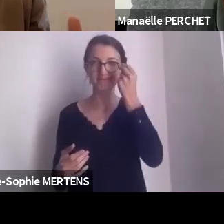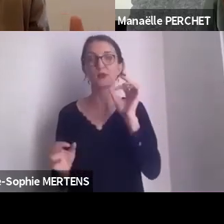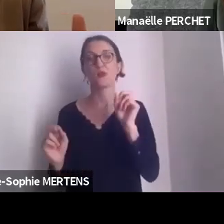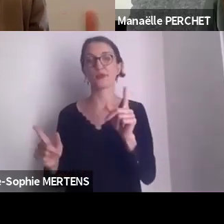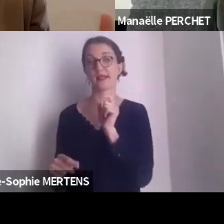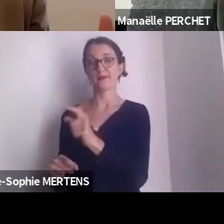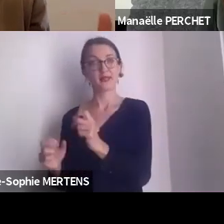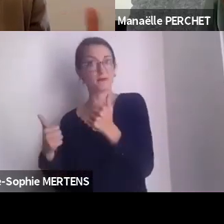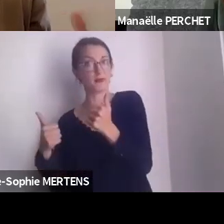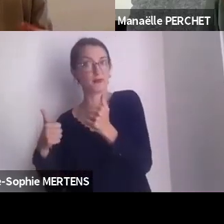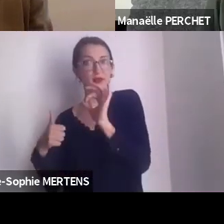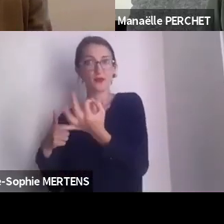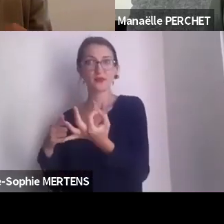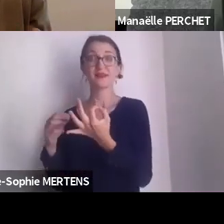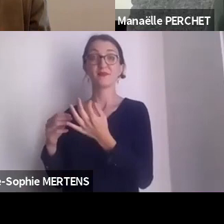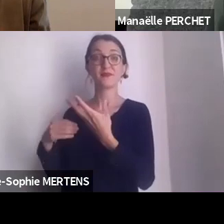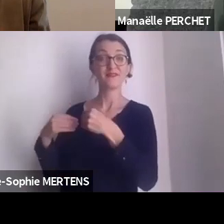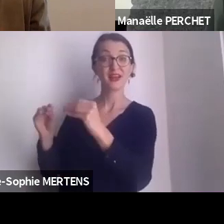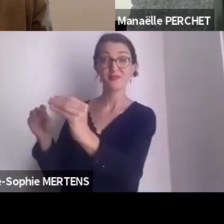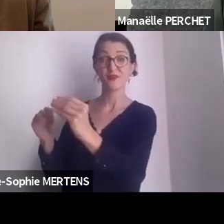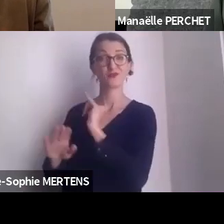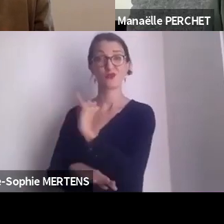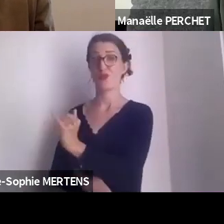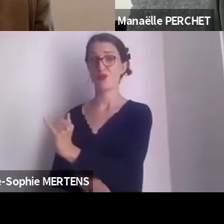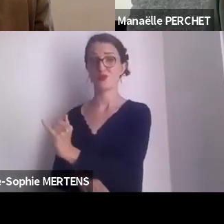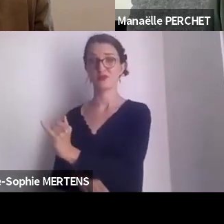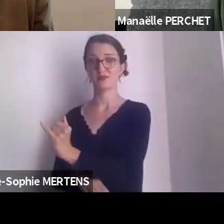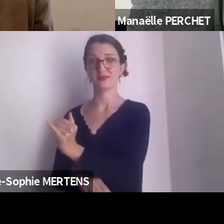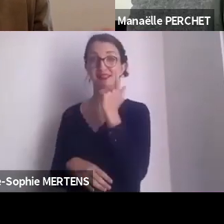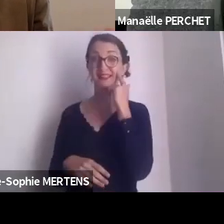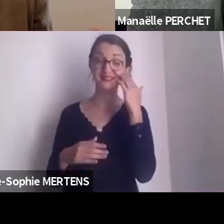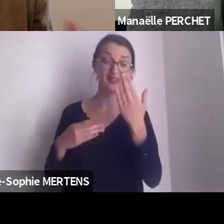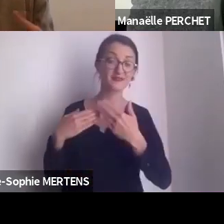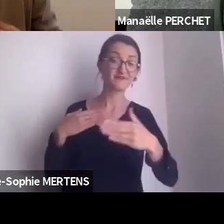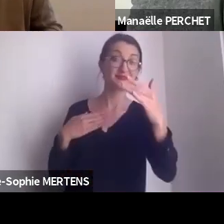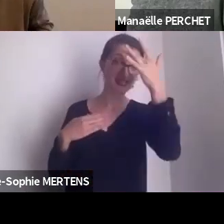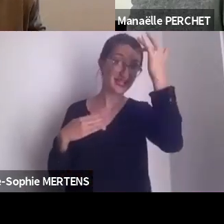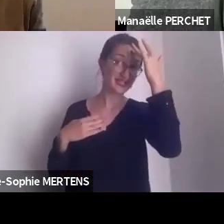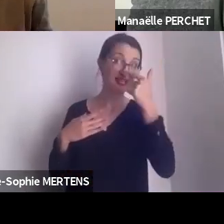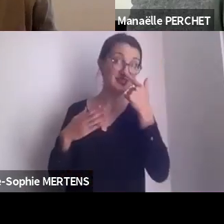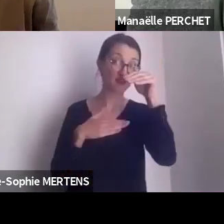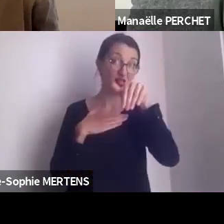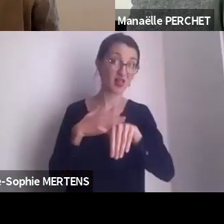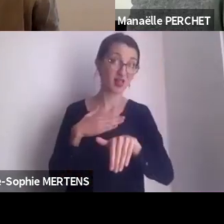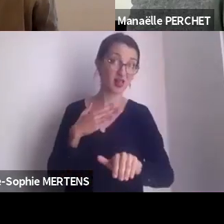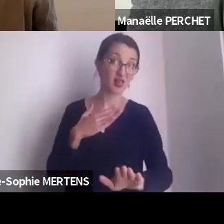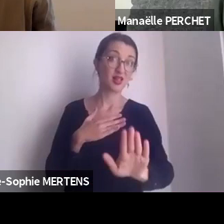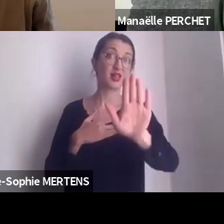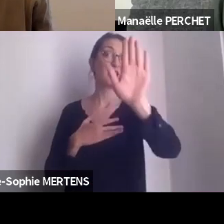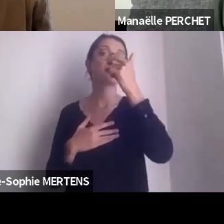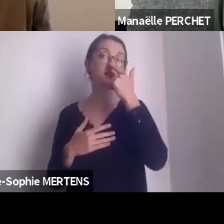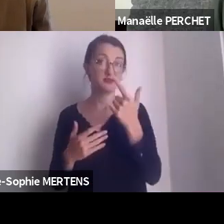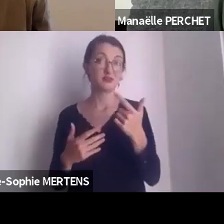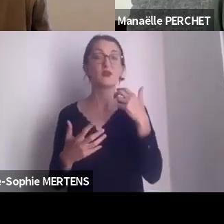avoir une période de creux parce que le temps que le cycle de vente reprenne, ça va être compliqué. Donc voilà, on va